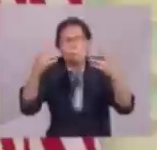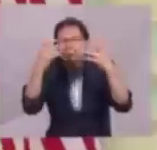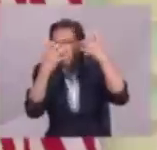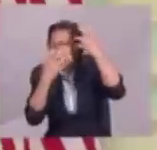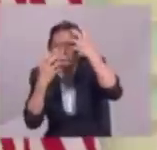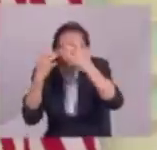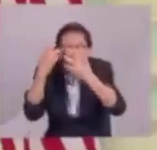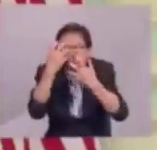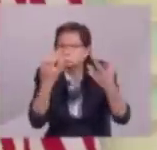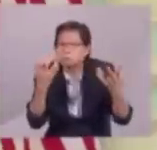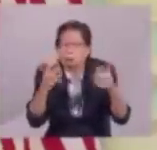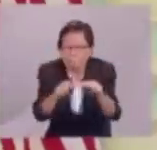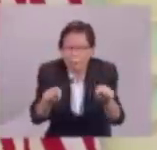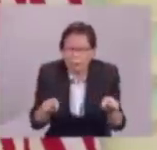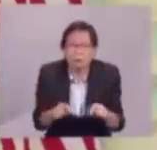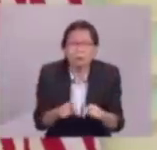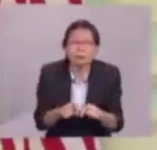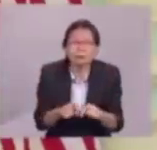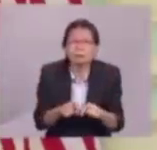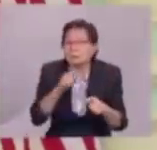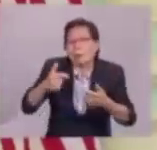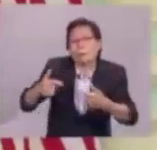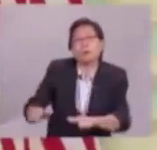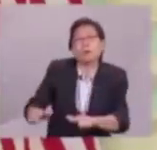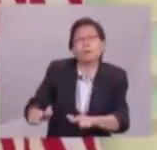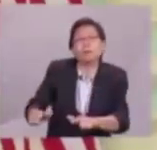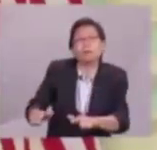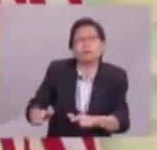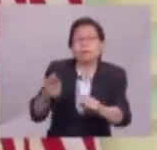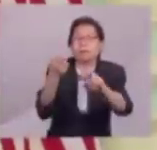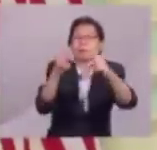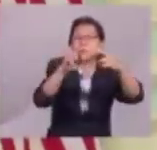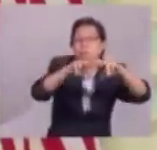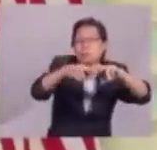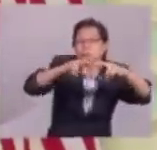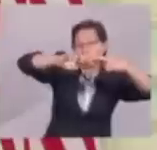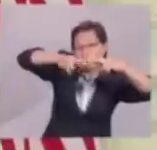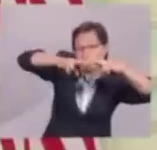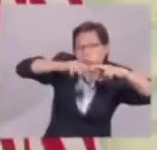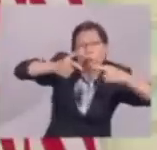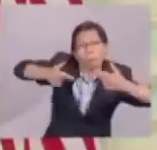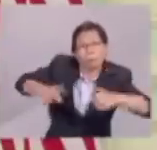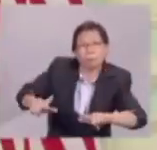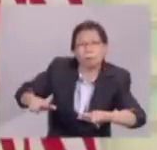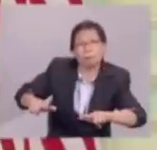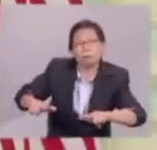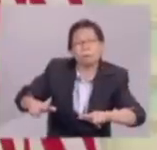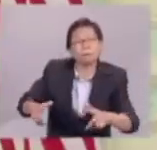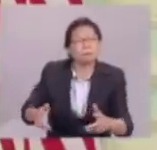Banyak kawasan-kawasan seperti itu tidak membenarkan pembaikan ataupun